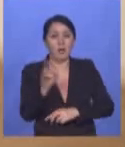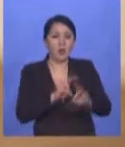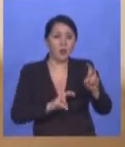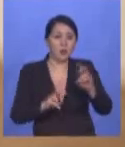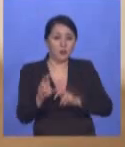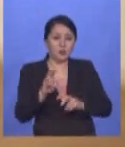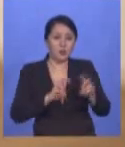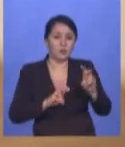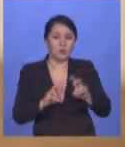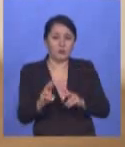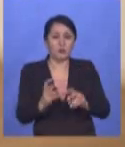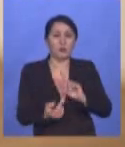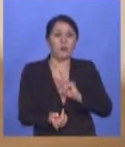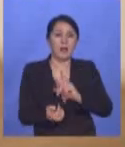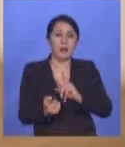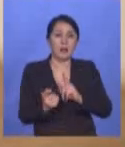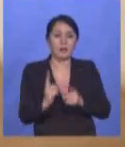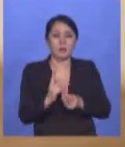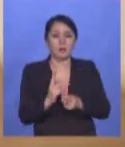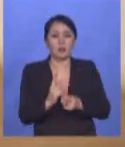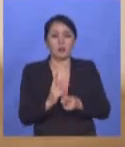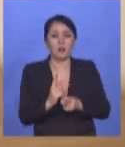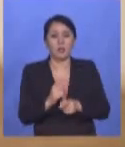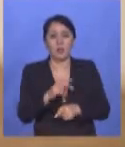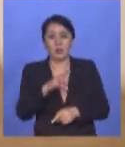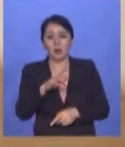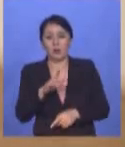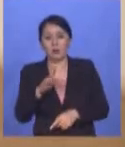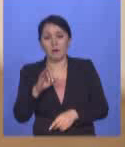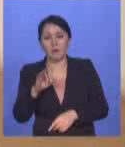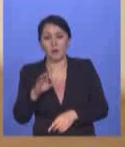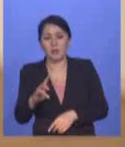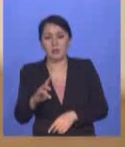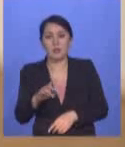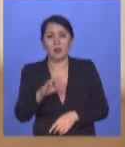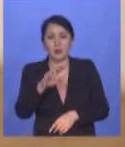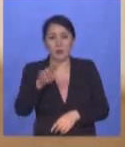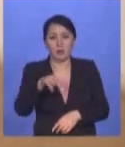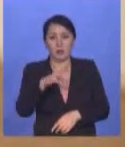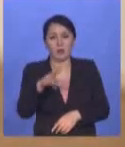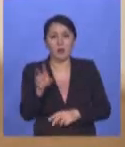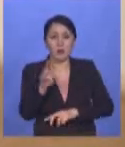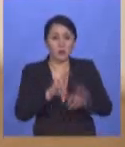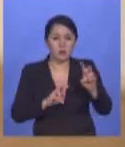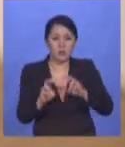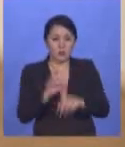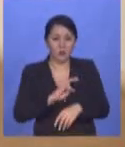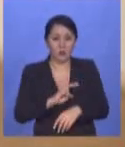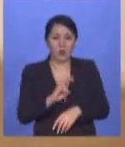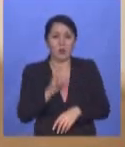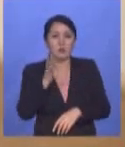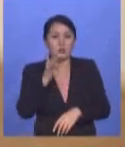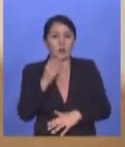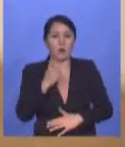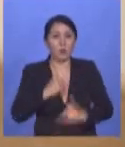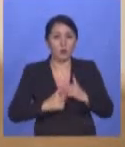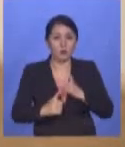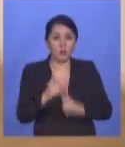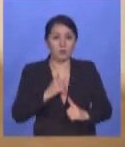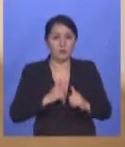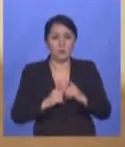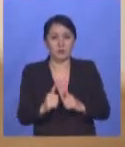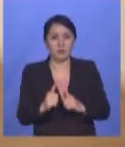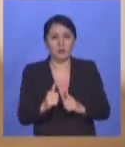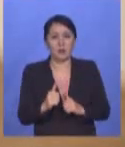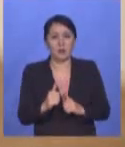тәсіліне көштік. Бұнда қазір лесен стади эксен ресершен зерттеу жұмыстарын жүргізіп, сол оқушылардың